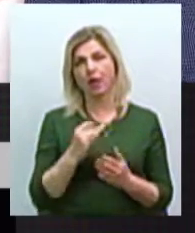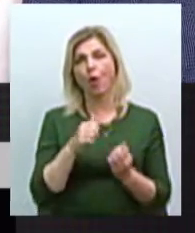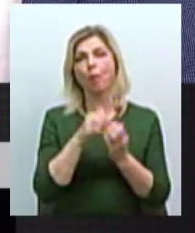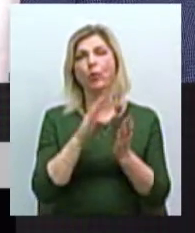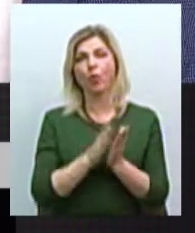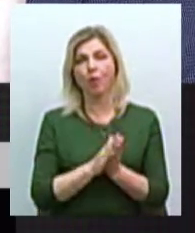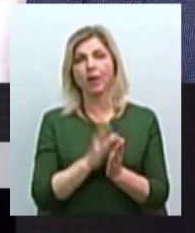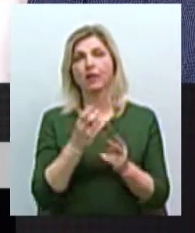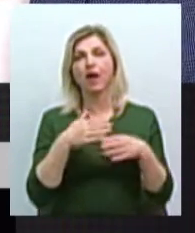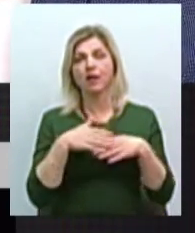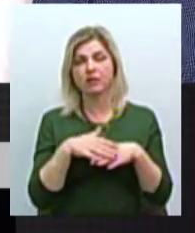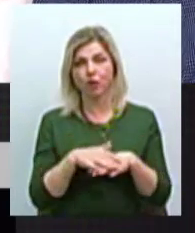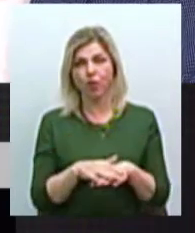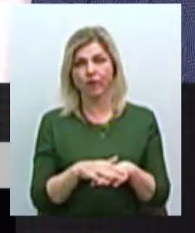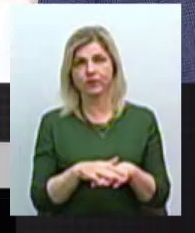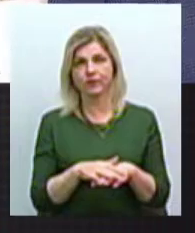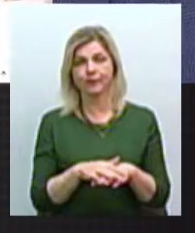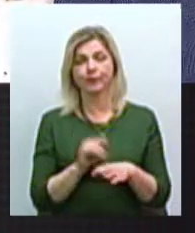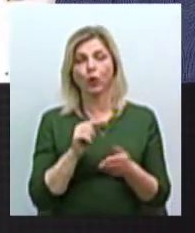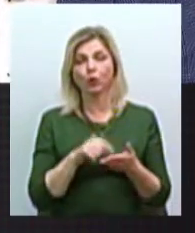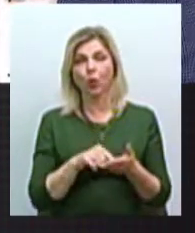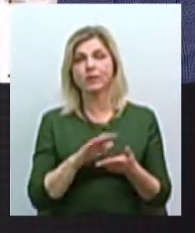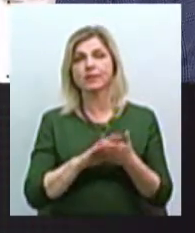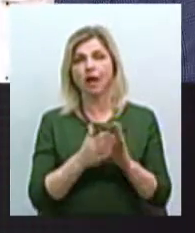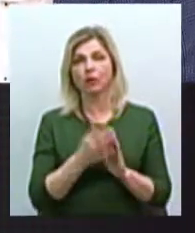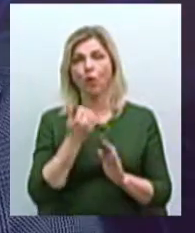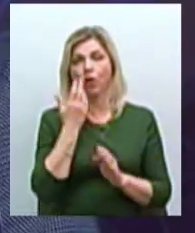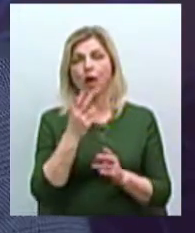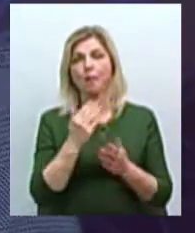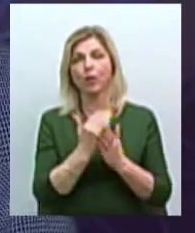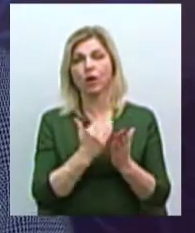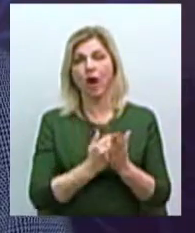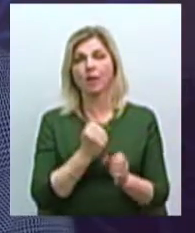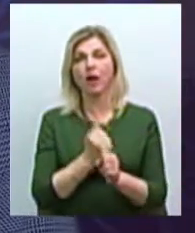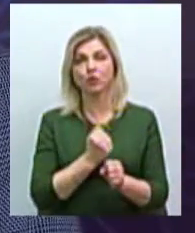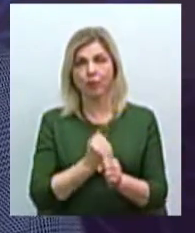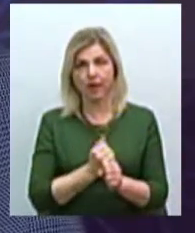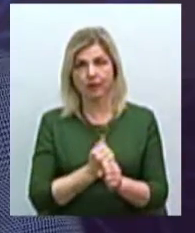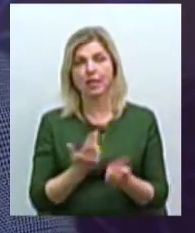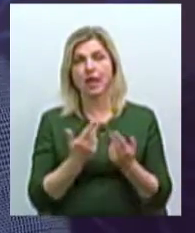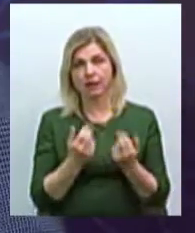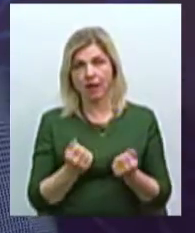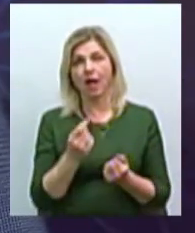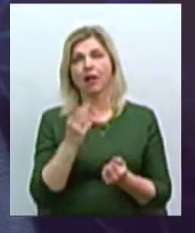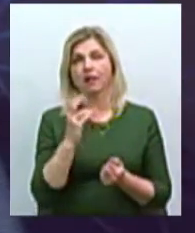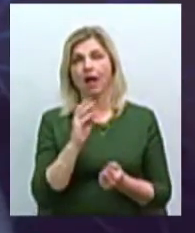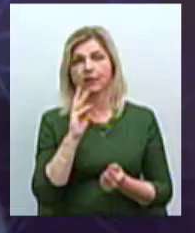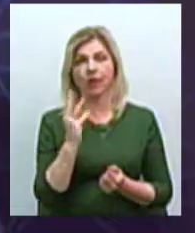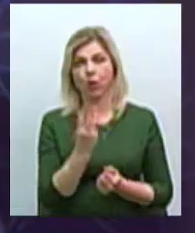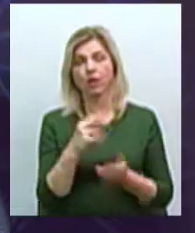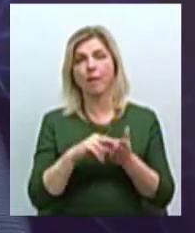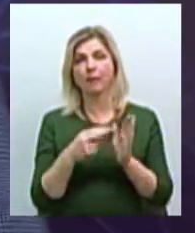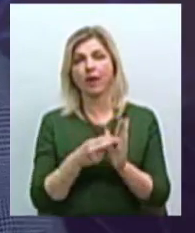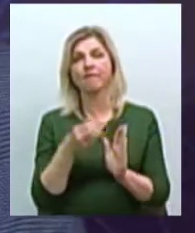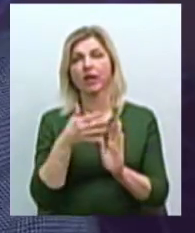які розраховувався на той стан, коли ця програма розроблялася. Тому, да, дійсно, там на 3 роки планувалося витратити